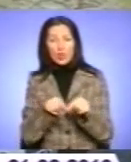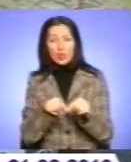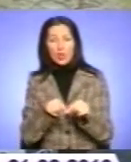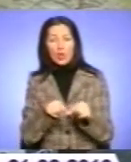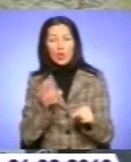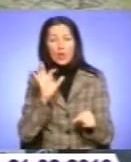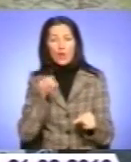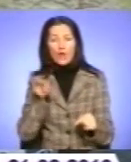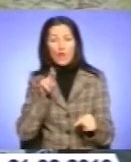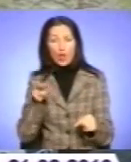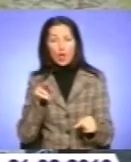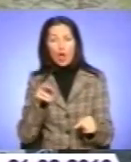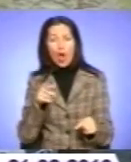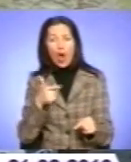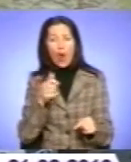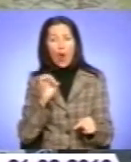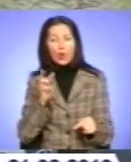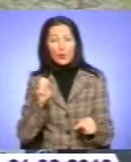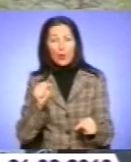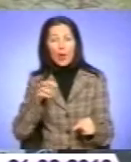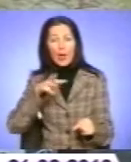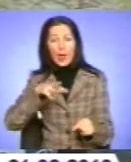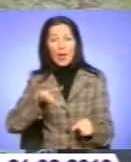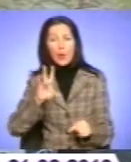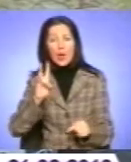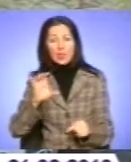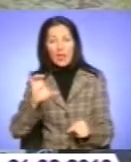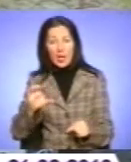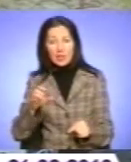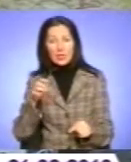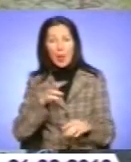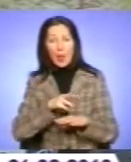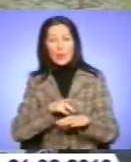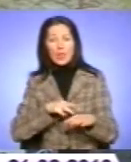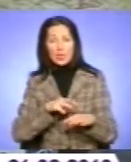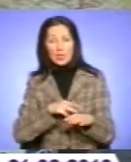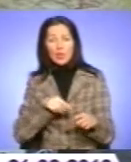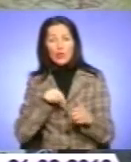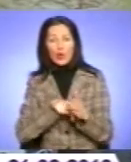ВОДГОСПу нашого, це підрозділи МНС України, це Міністерство внутрішніх справ,